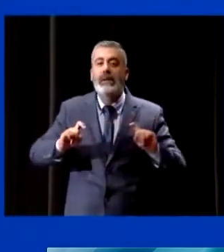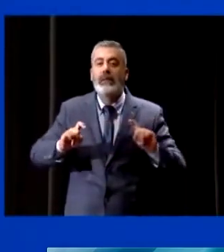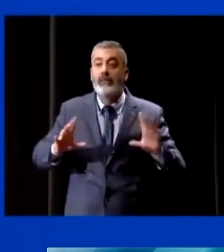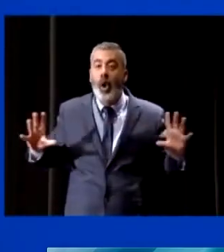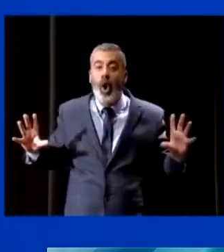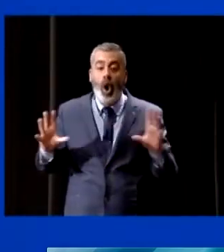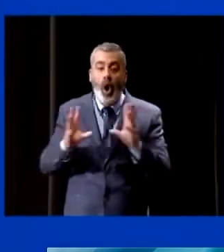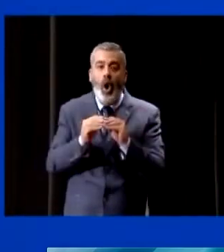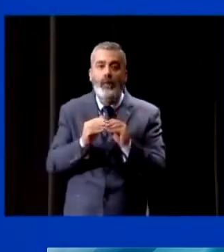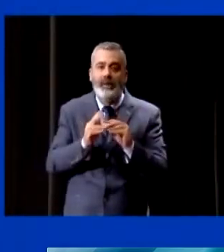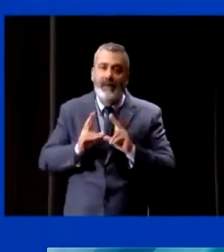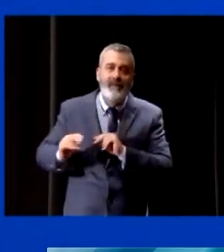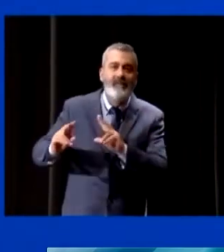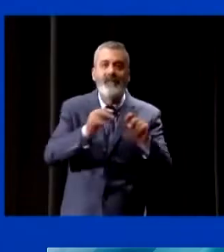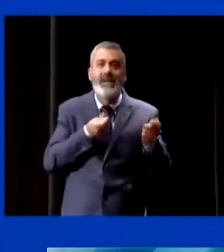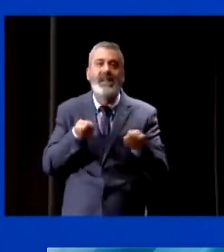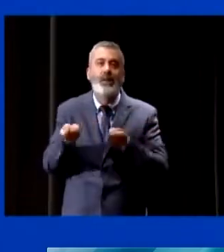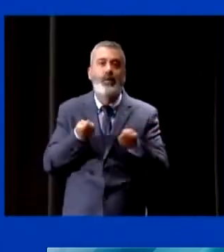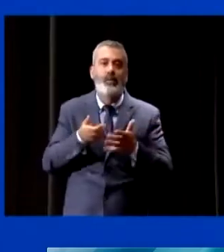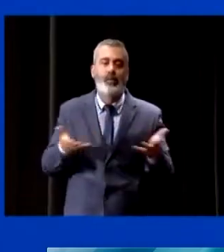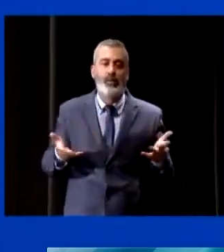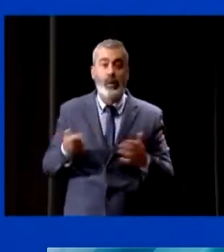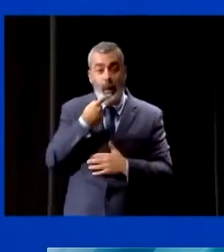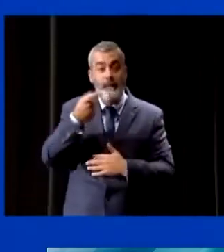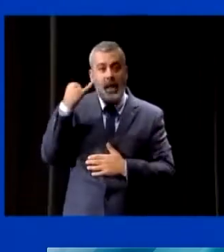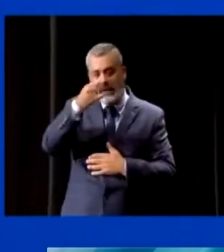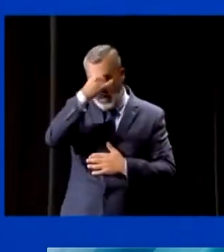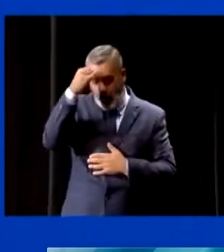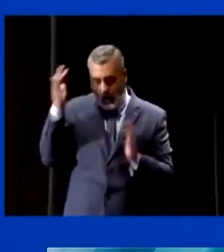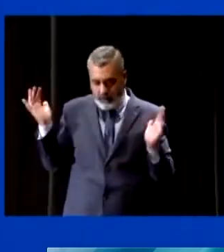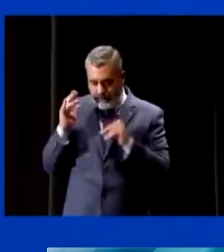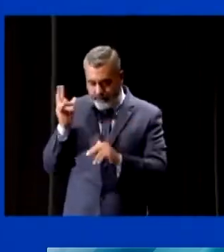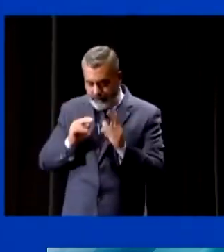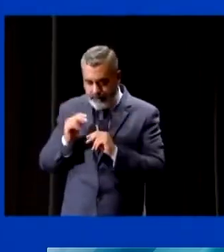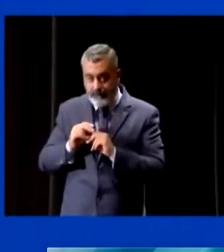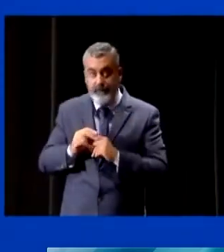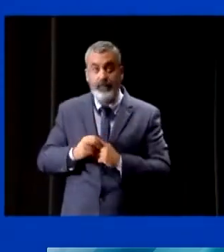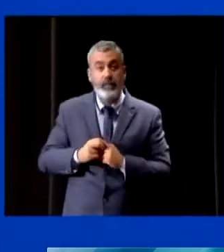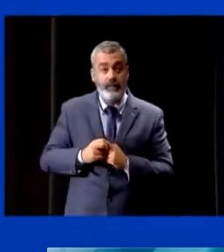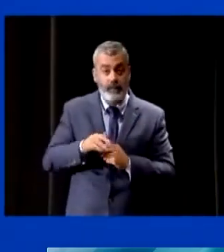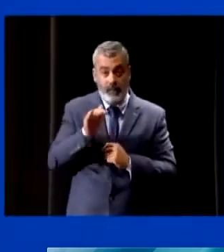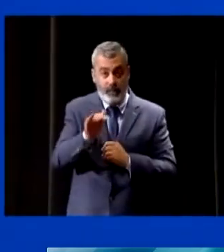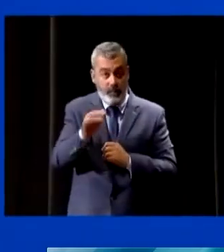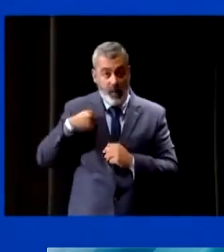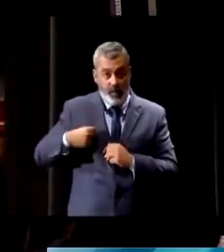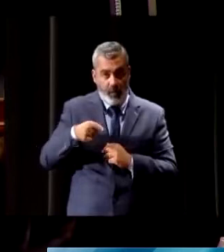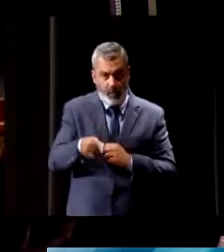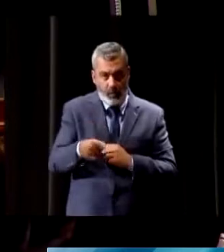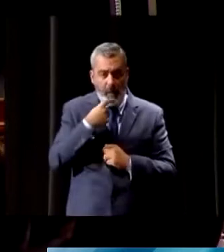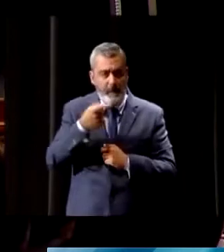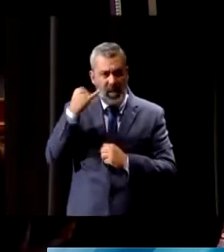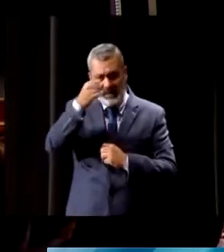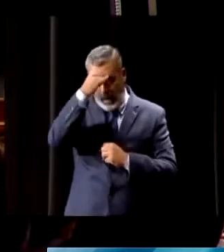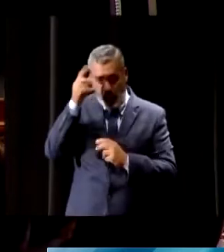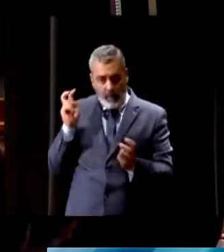Κύριε Περιφερειάρχα, το ξέρετε, το συζητήσαμε πέρυσι το καλοκαίρι. Κύριε Δήμαρχε, γνωρίζετε ότι καθίσαμε πέρυσι το καλοκαίρι για πρώτη